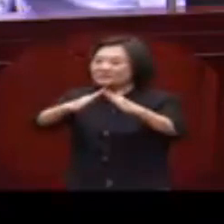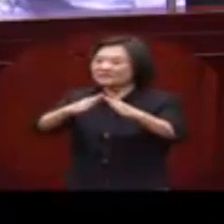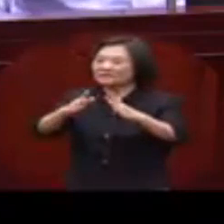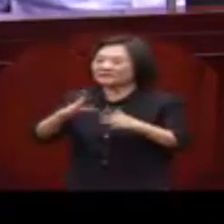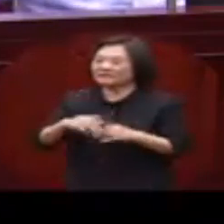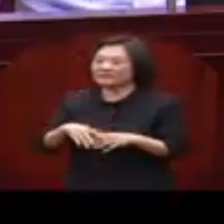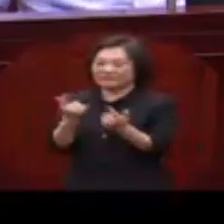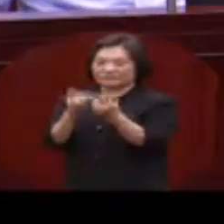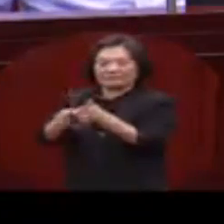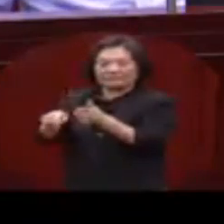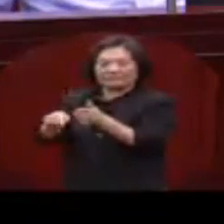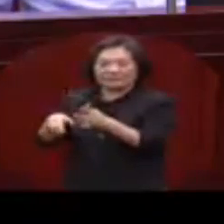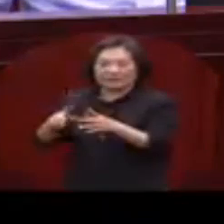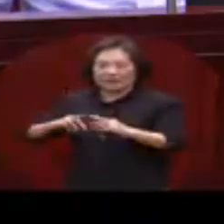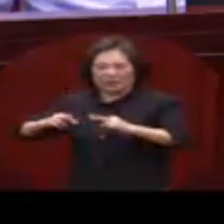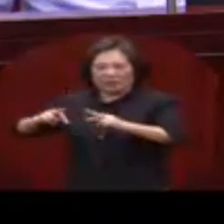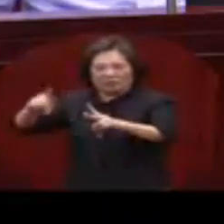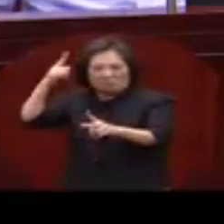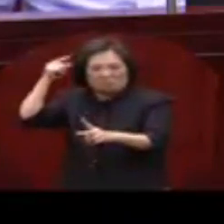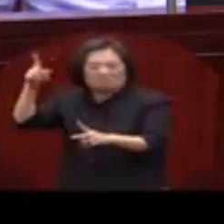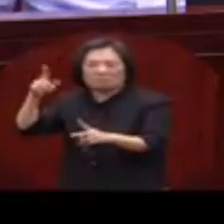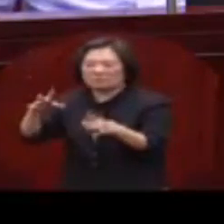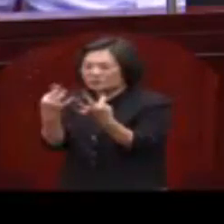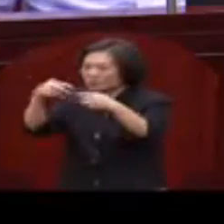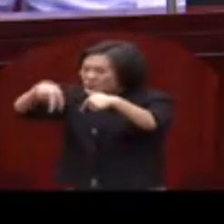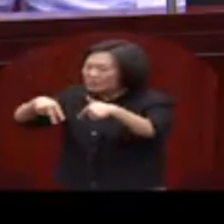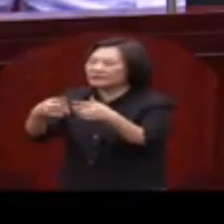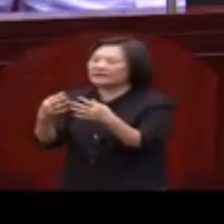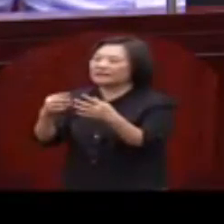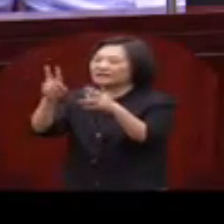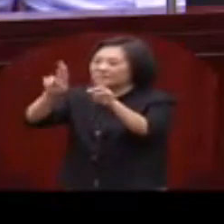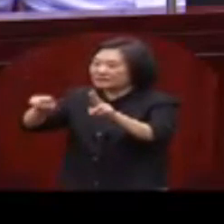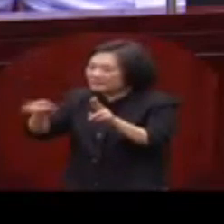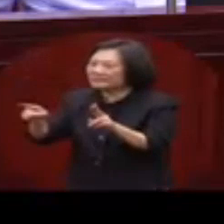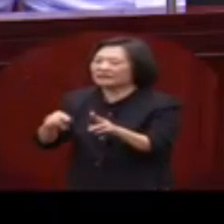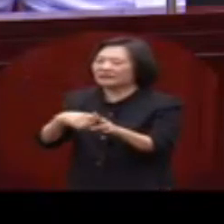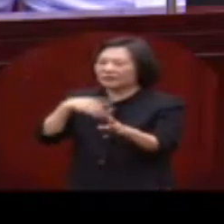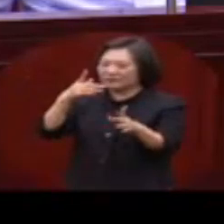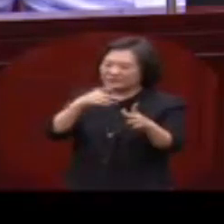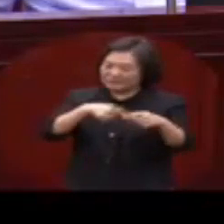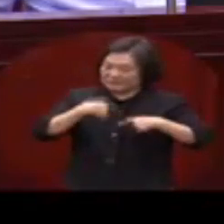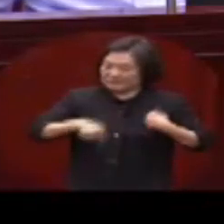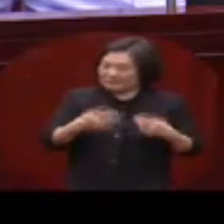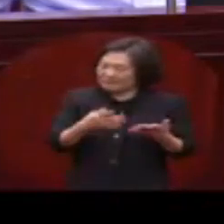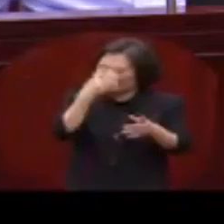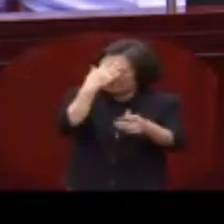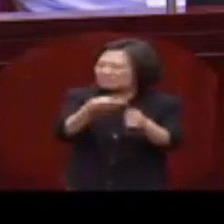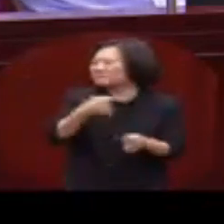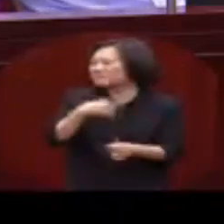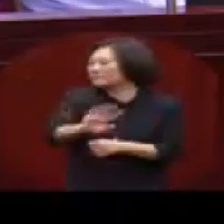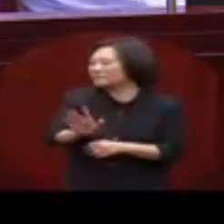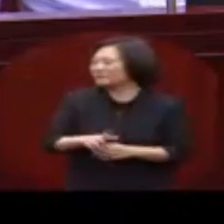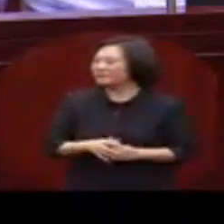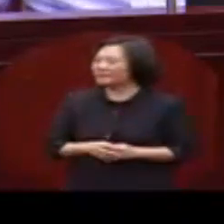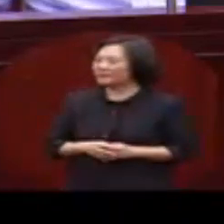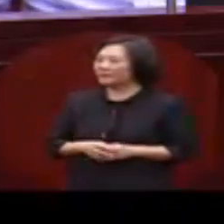台北市在发展智慧城市原则上还是说如果要去干涉私人企业太麻烦了，所以还是说我们自己可以做的范围内，比方说